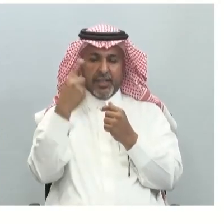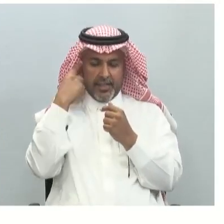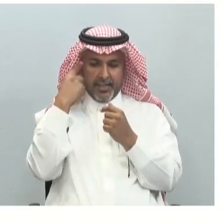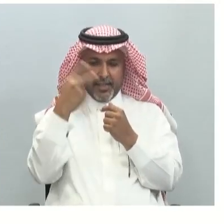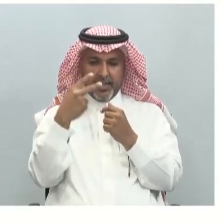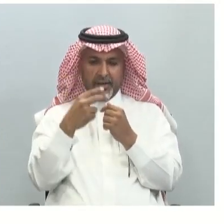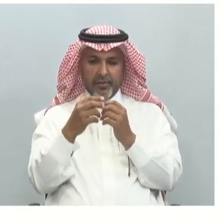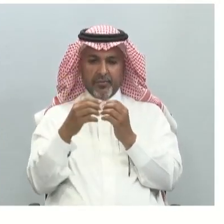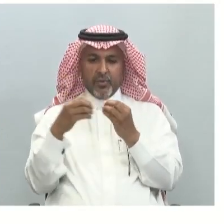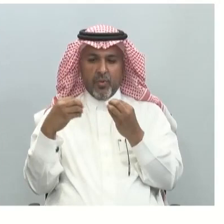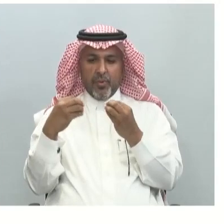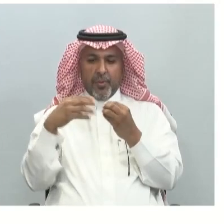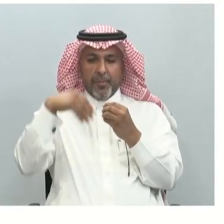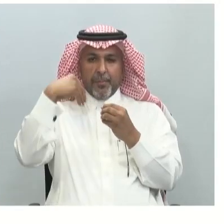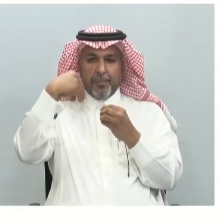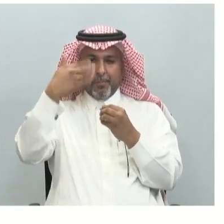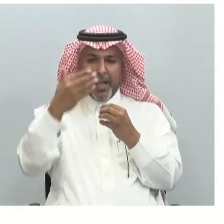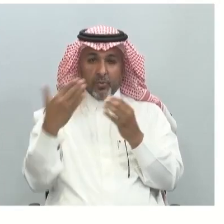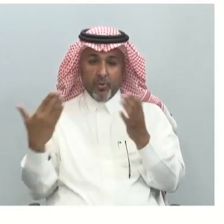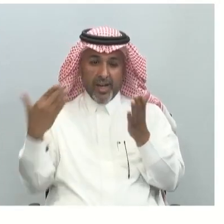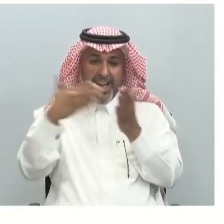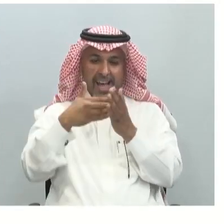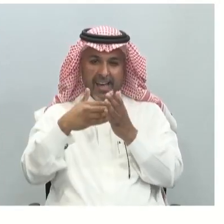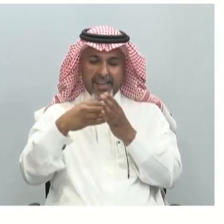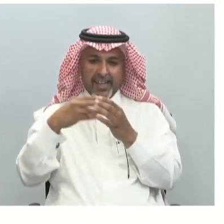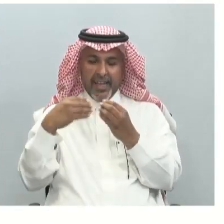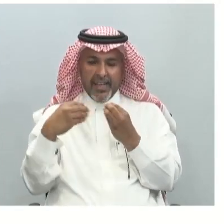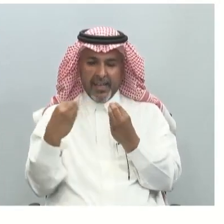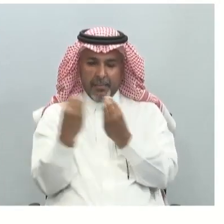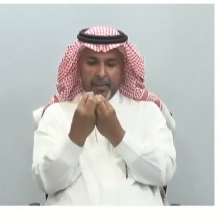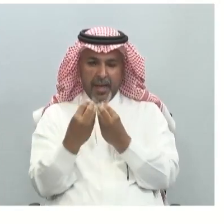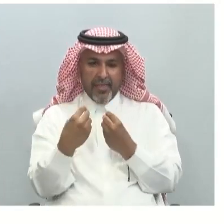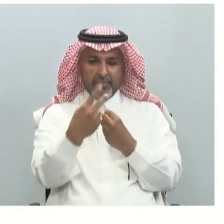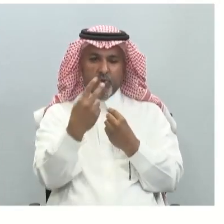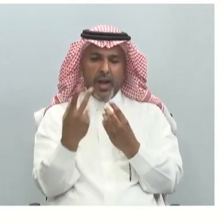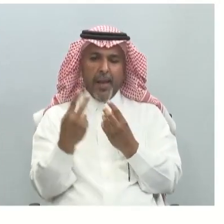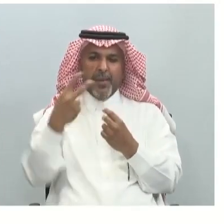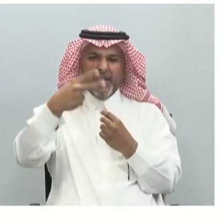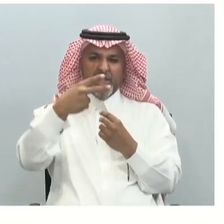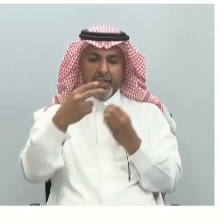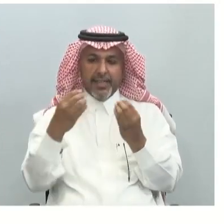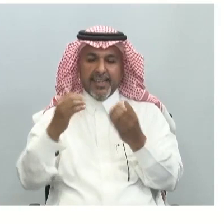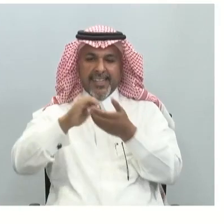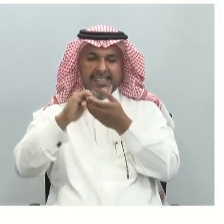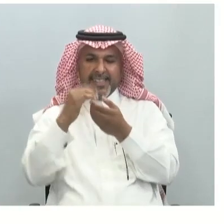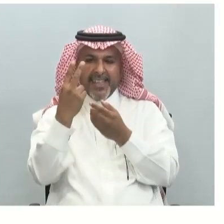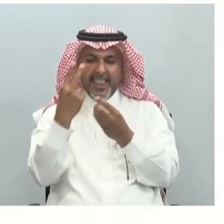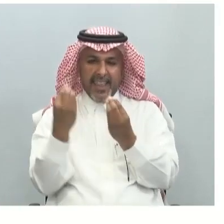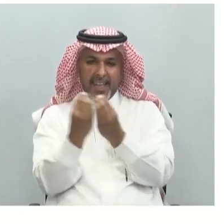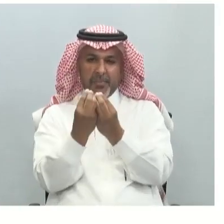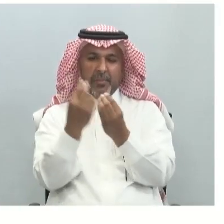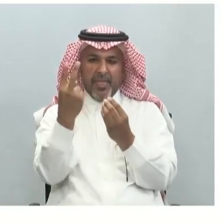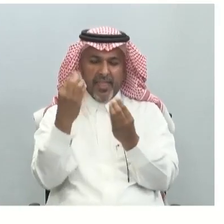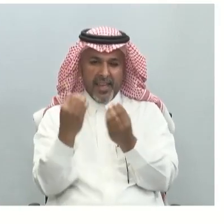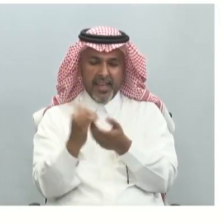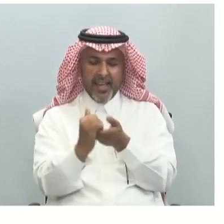مجموعات ثنائيه يعني العشرين غادروا اثنين اثنين اثنين طيب هل العشرين كلهم غادروا لا طبعا غادرت